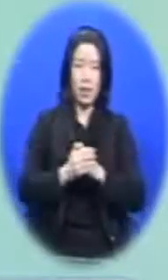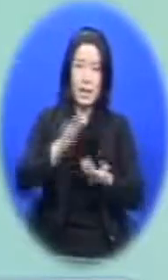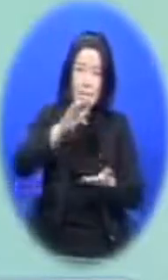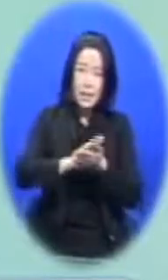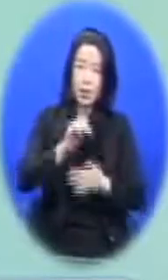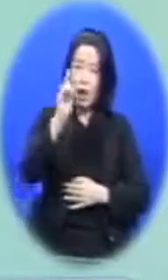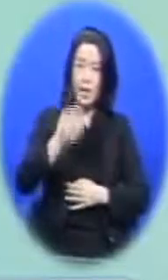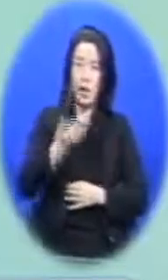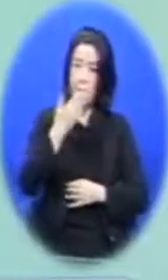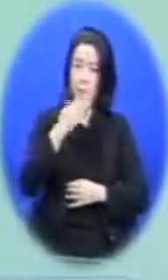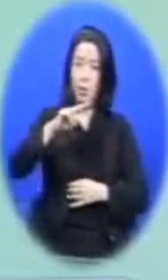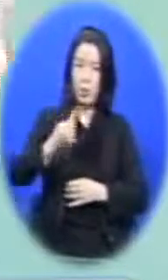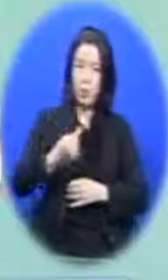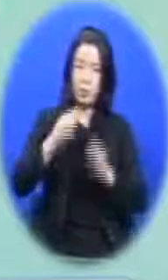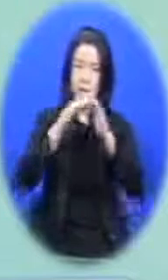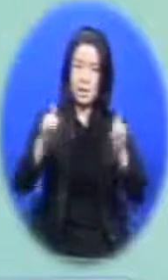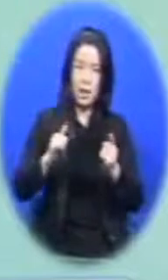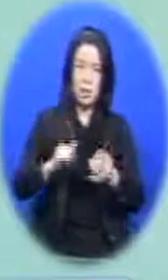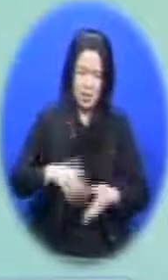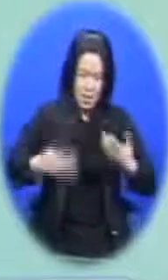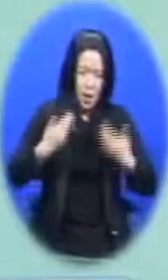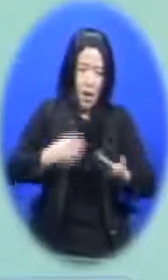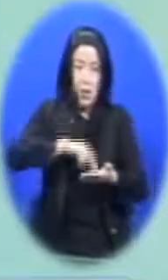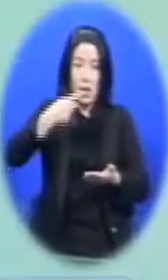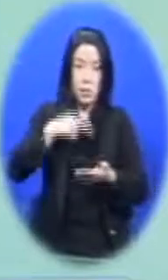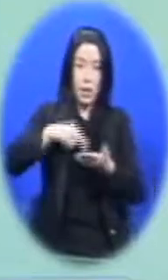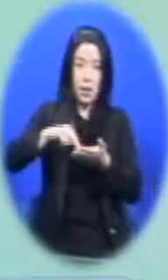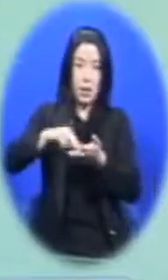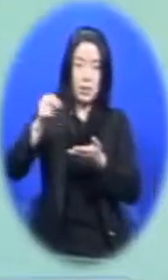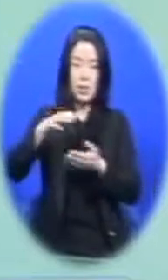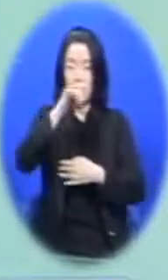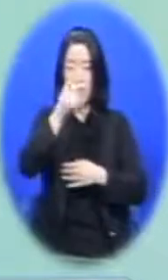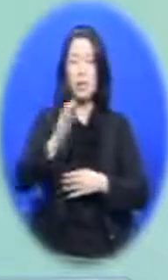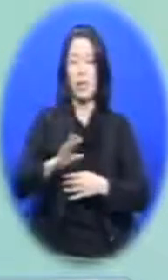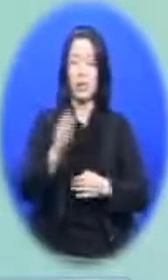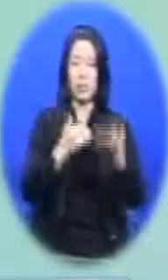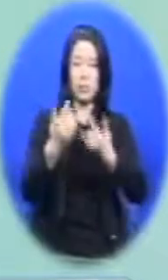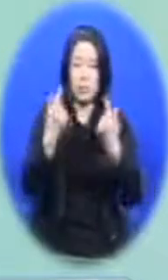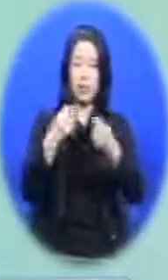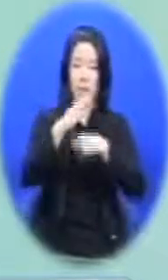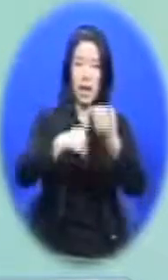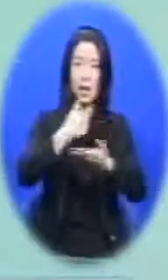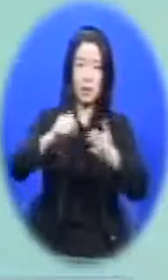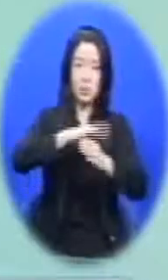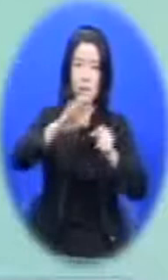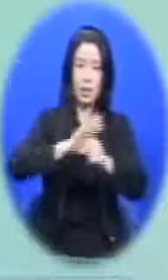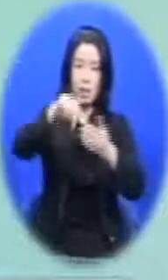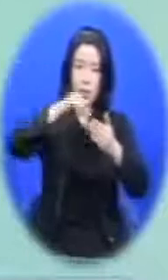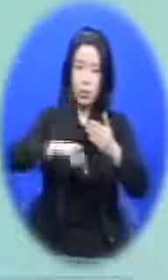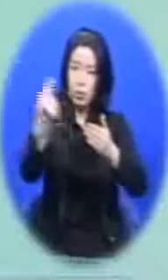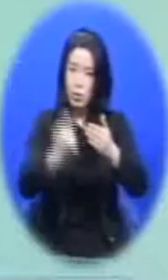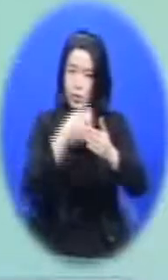뜨거운 거 하나만 먹어도 그냥 사람이 호들갑을 떨고 그런데 불과 같은 하나님의 사랑이 속에 들어와